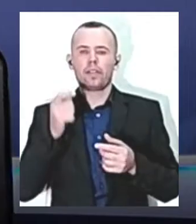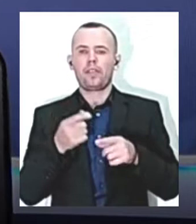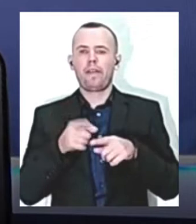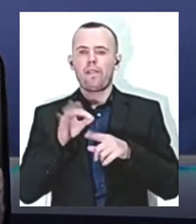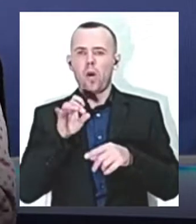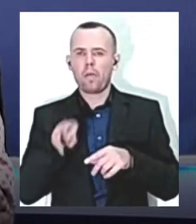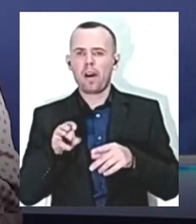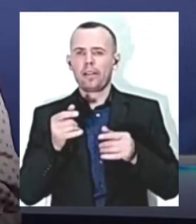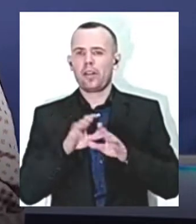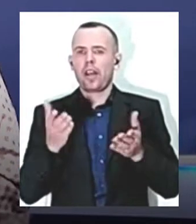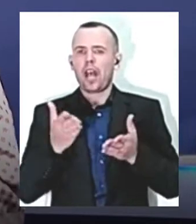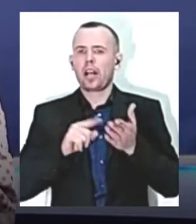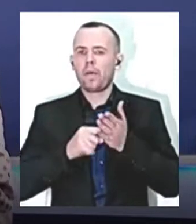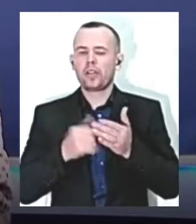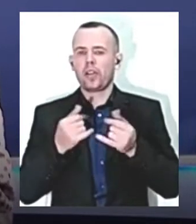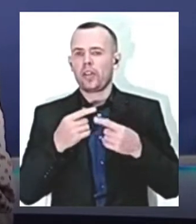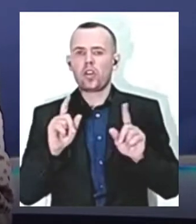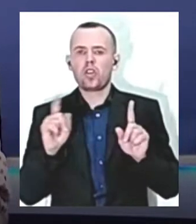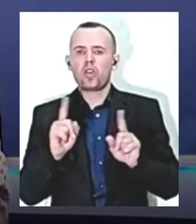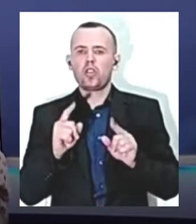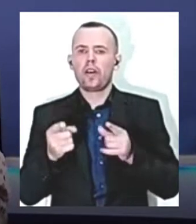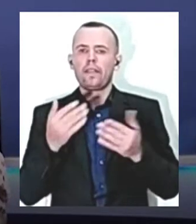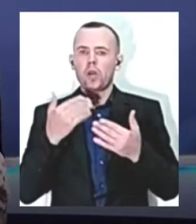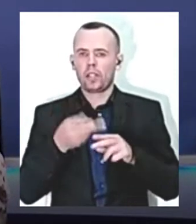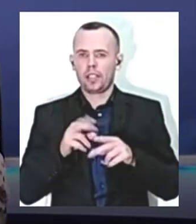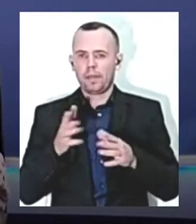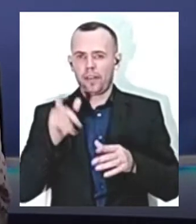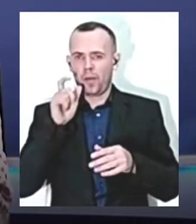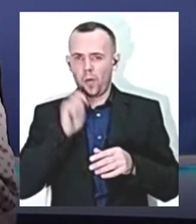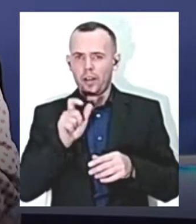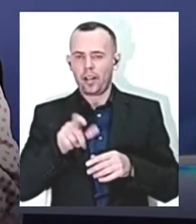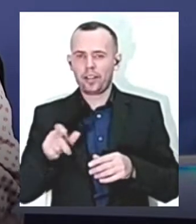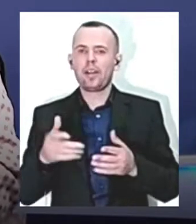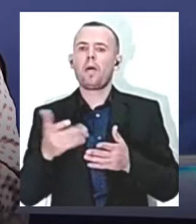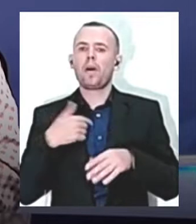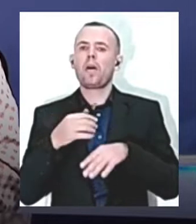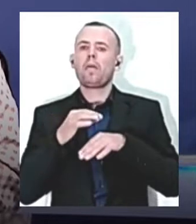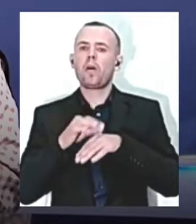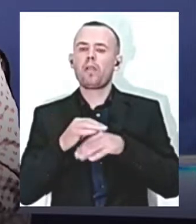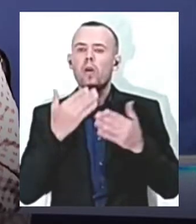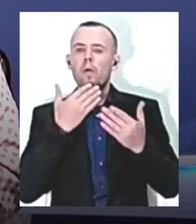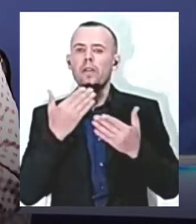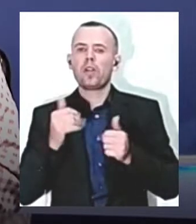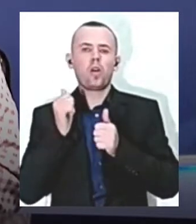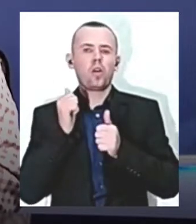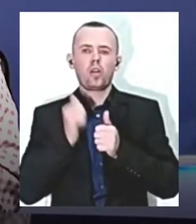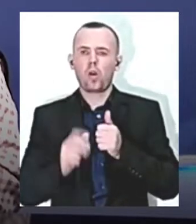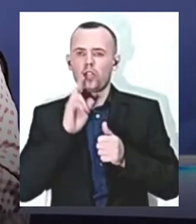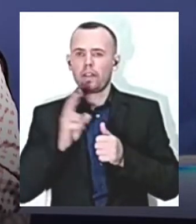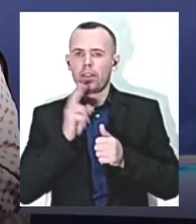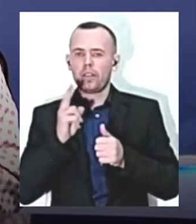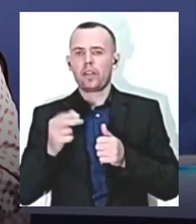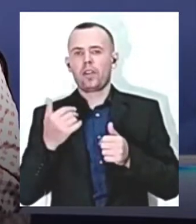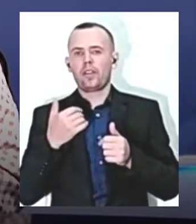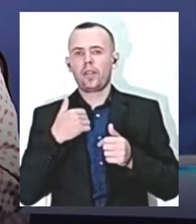і що доносити цим українцям? Ми проводимо подібні опитування кожні два роки, починаючи з 2016